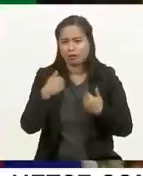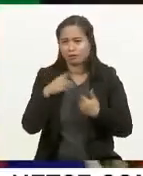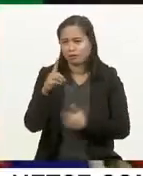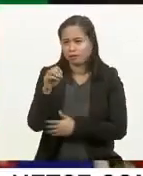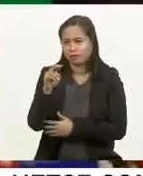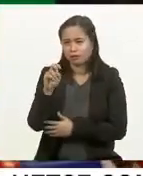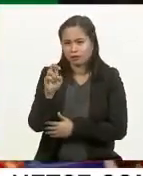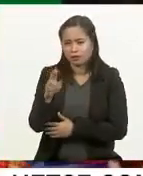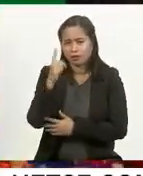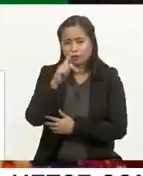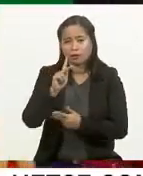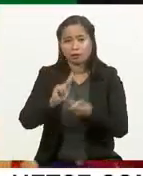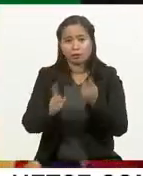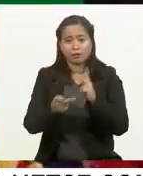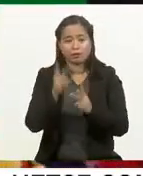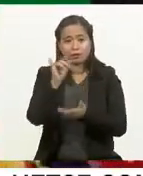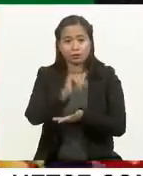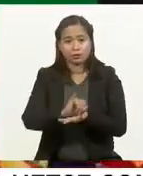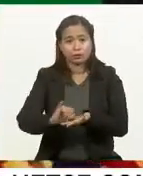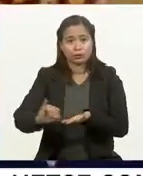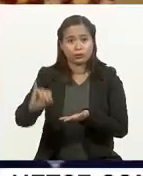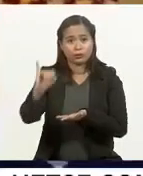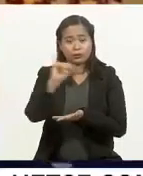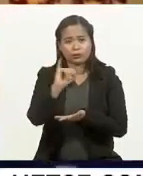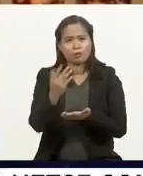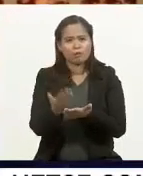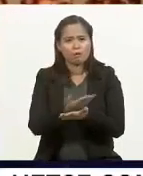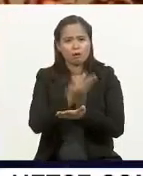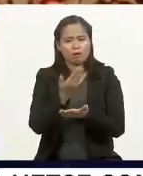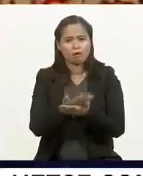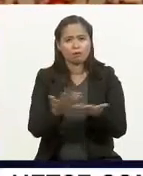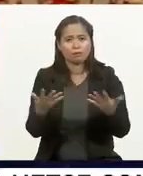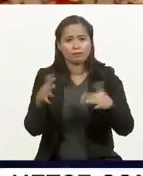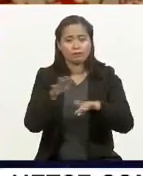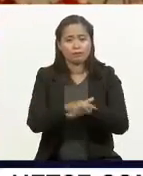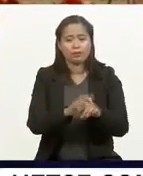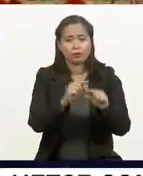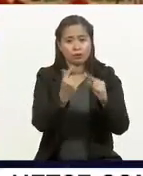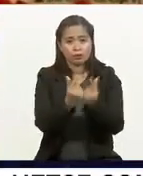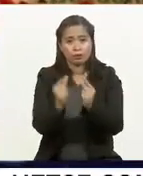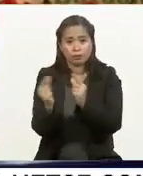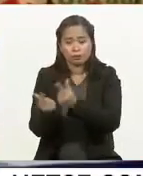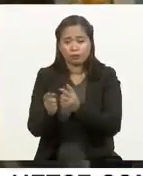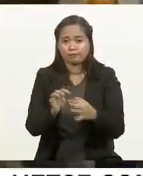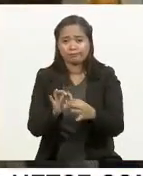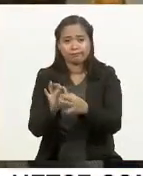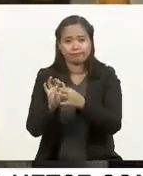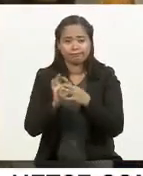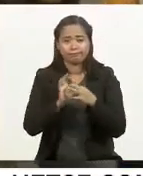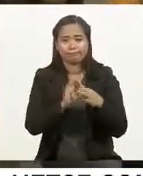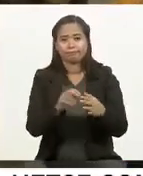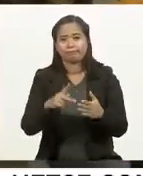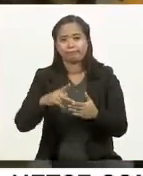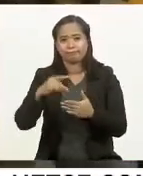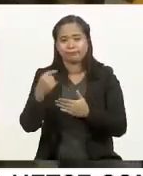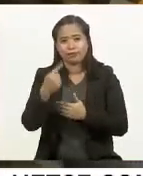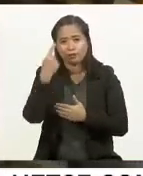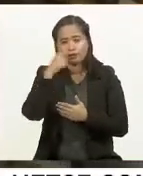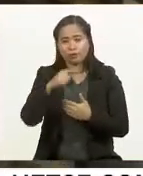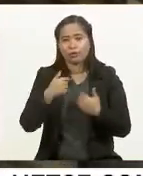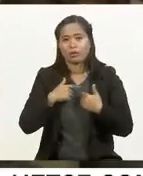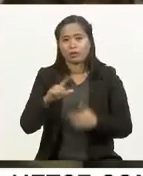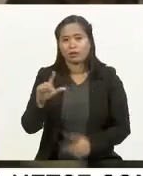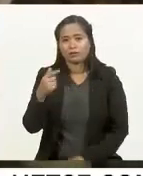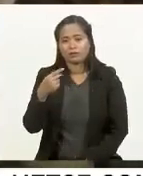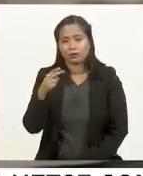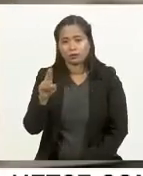mga katuwang ng mga institusyon ang pinakabagong pinagsama-samang resilience at sustainability project para sa mga local